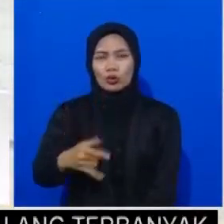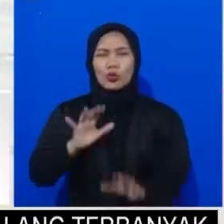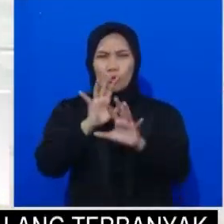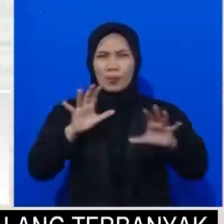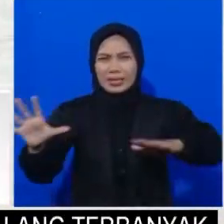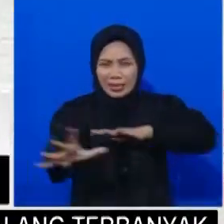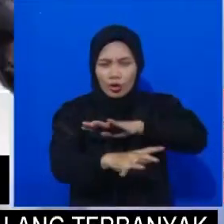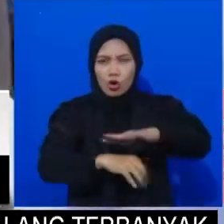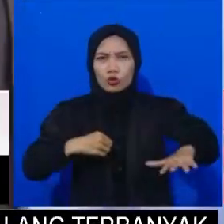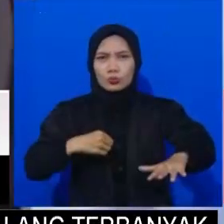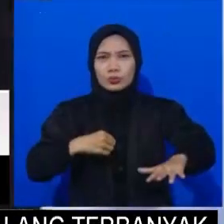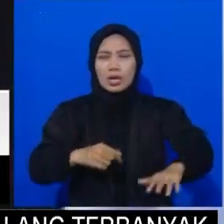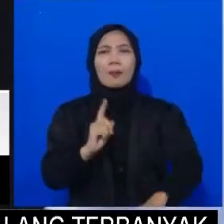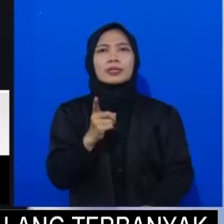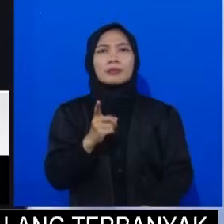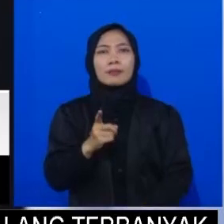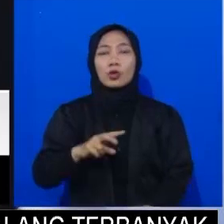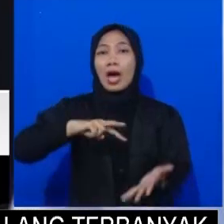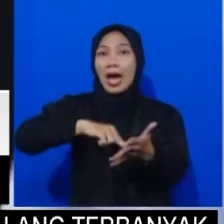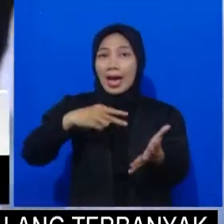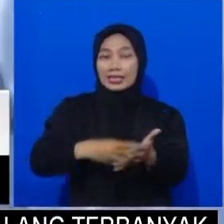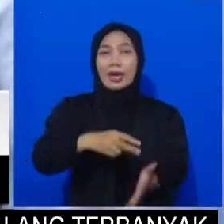rasuah menandakan Presiden tidak